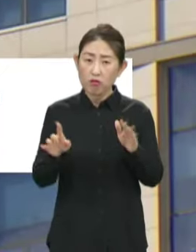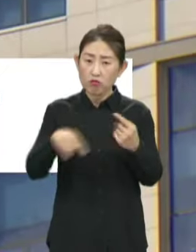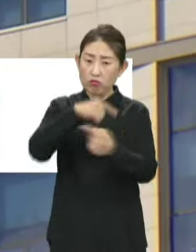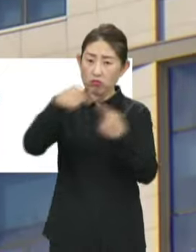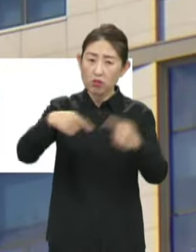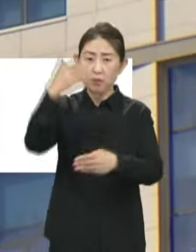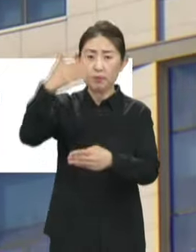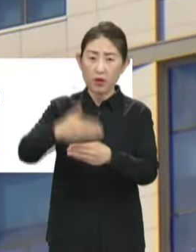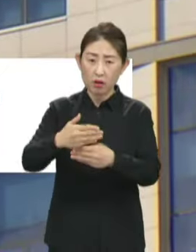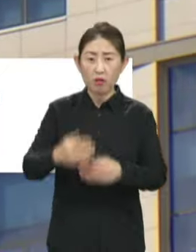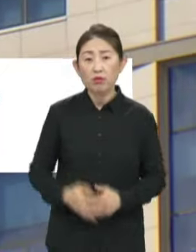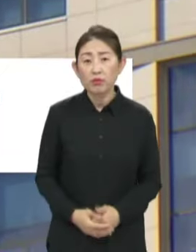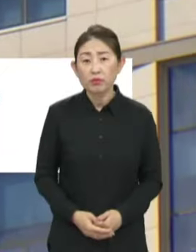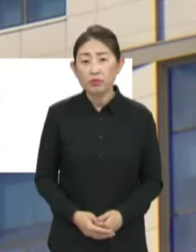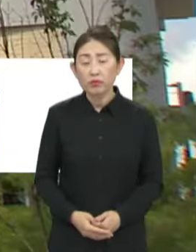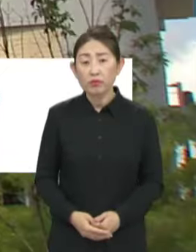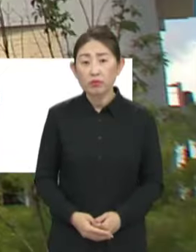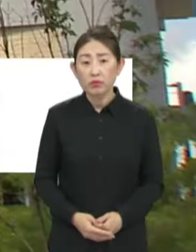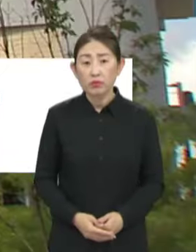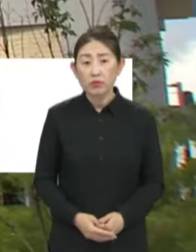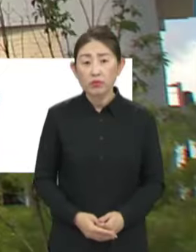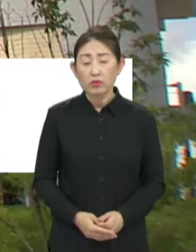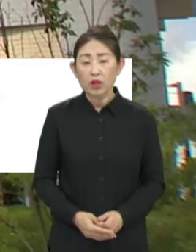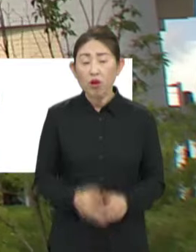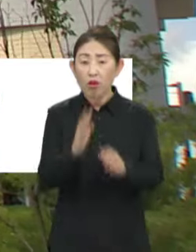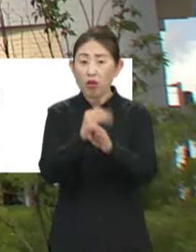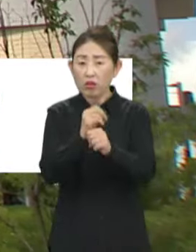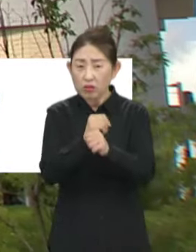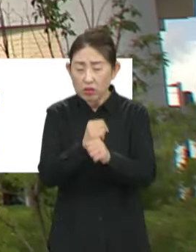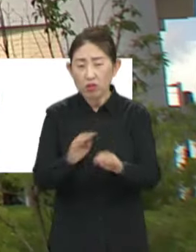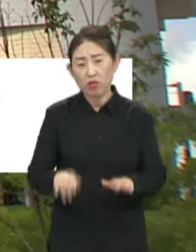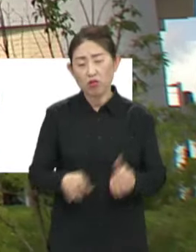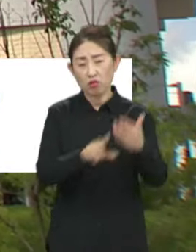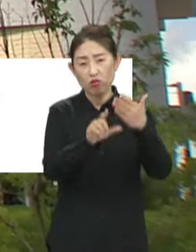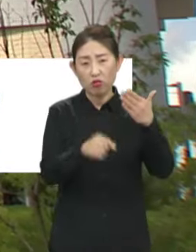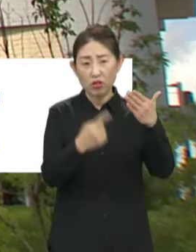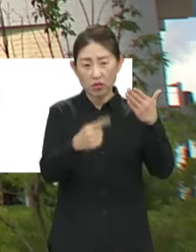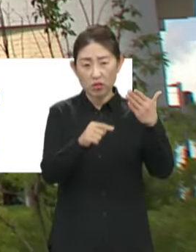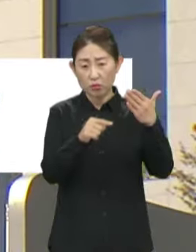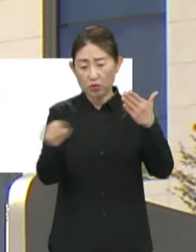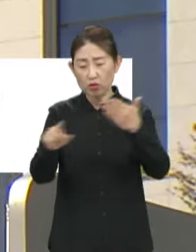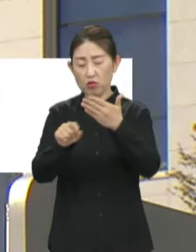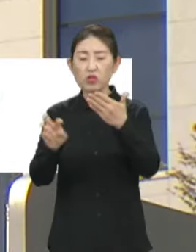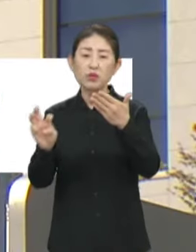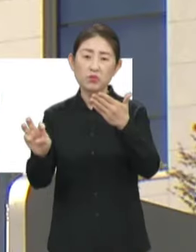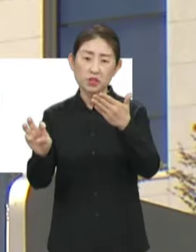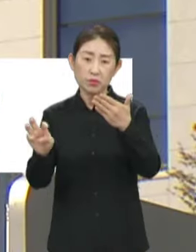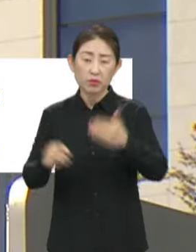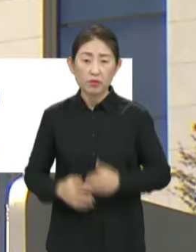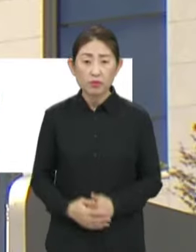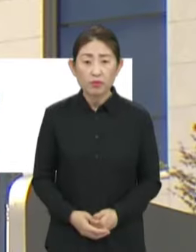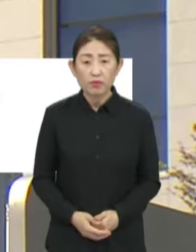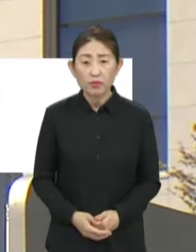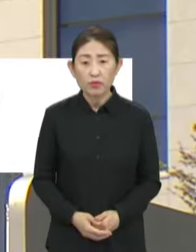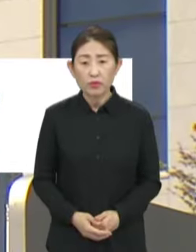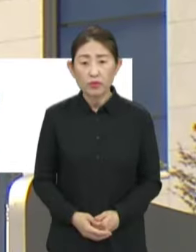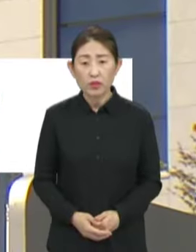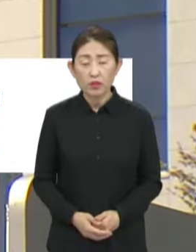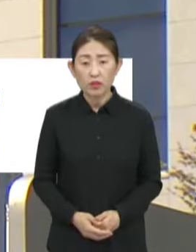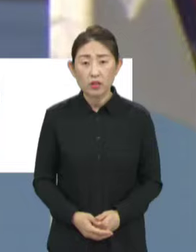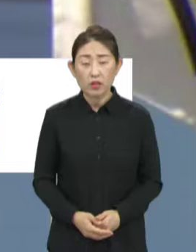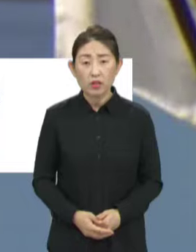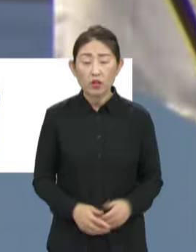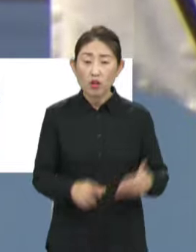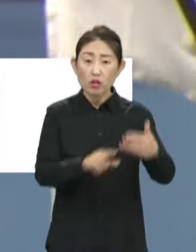운영을 중단합니다. 응급의료센터 미운영 기관은 다음 달 1일부터 30일 오후 6시까지로 다만